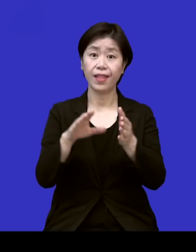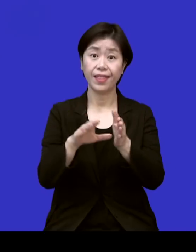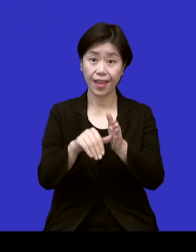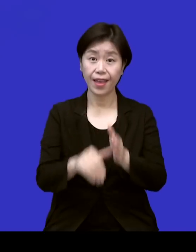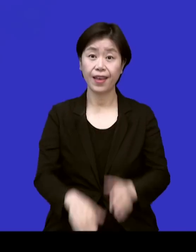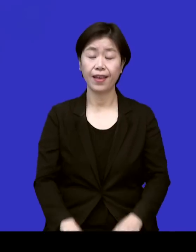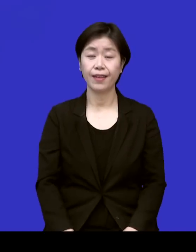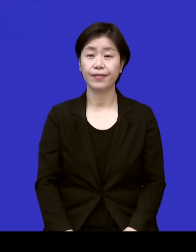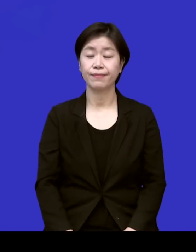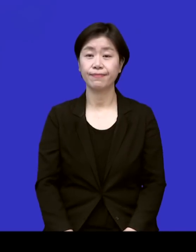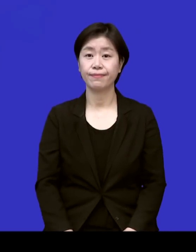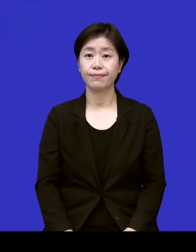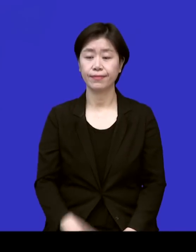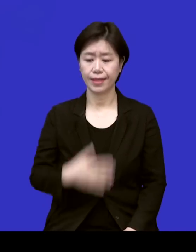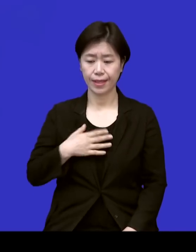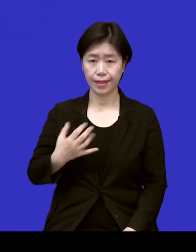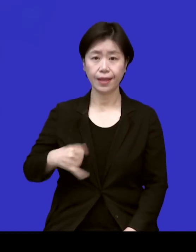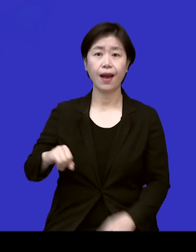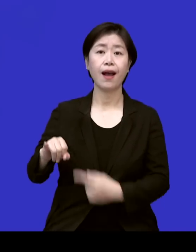그 딸이